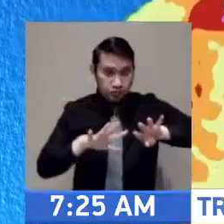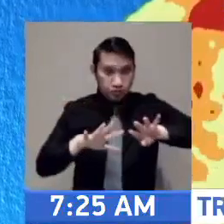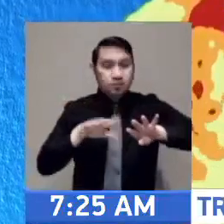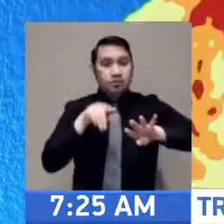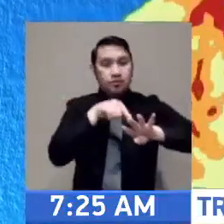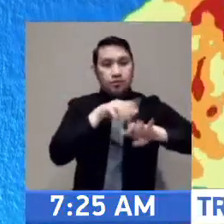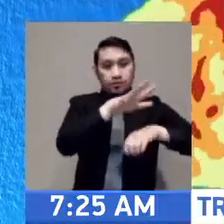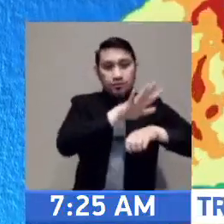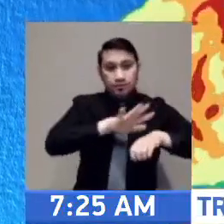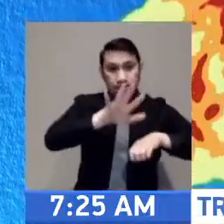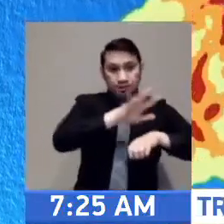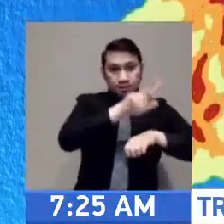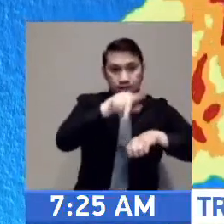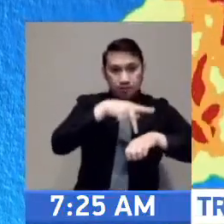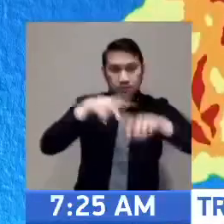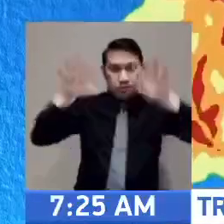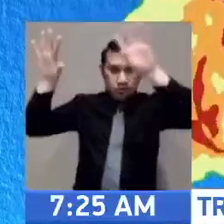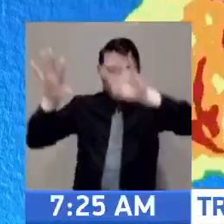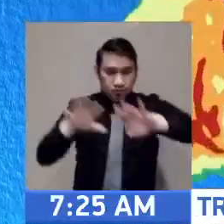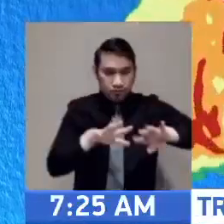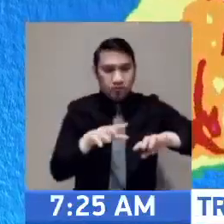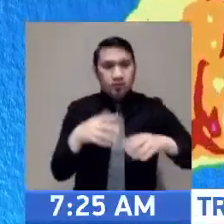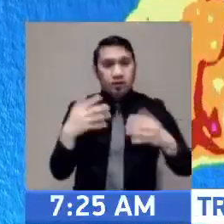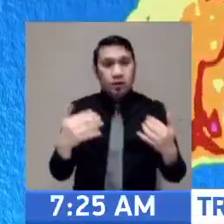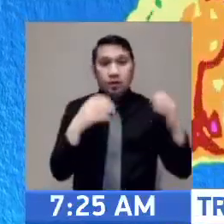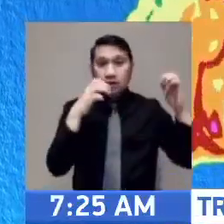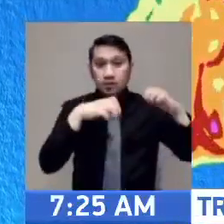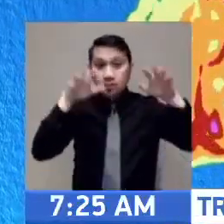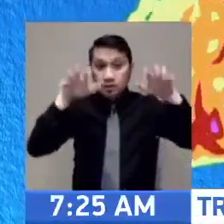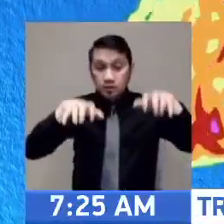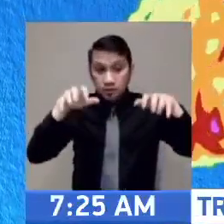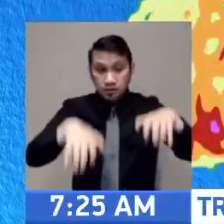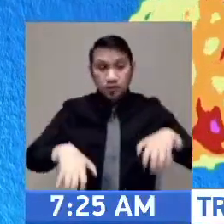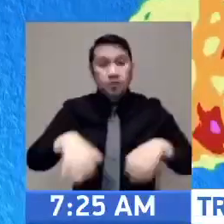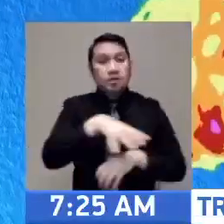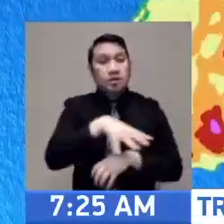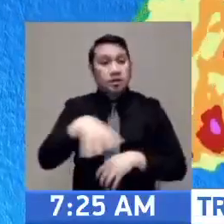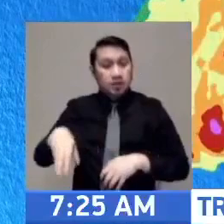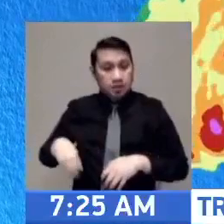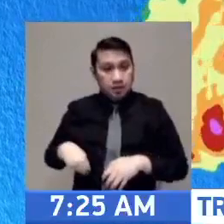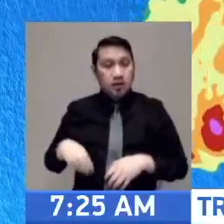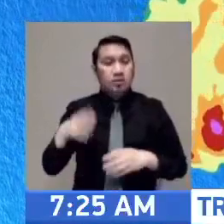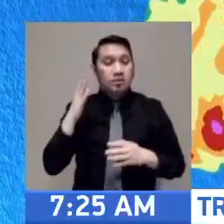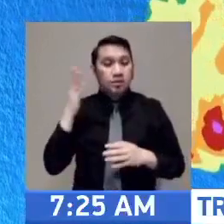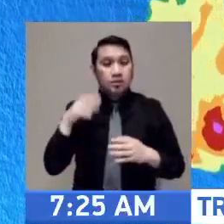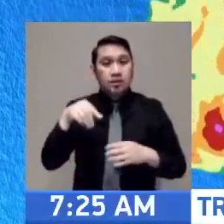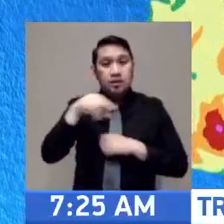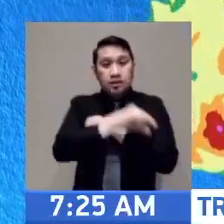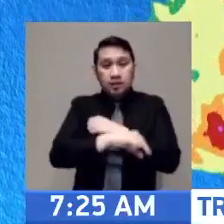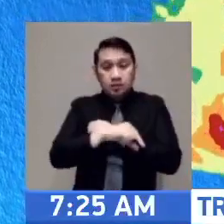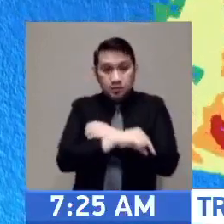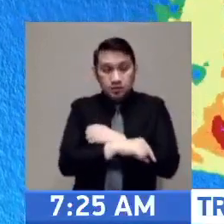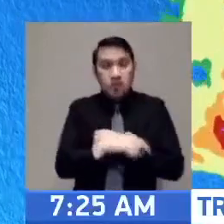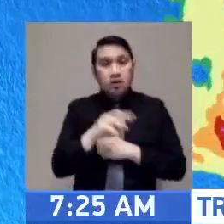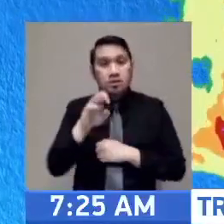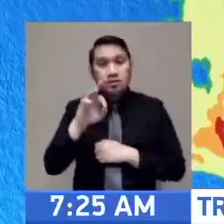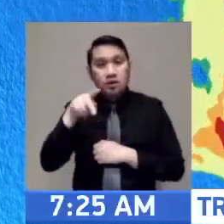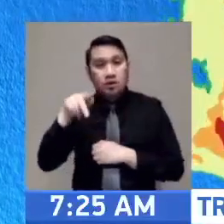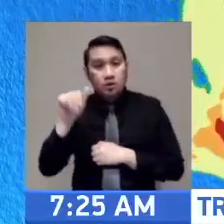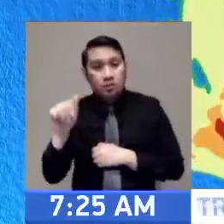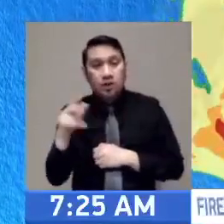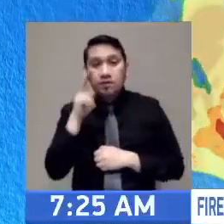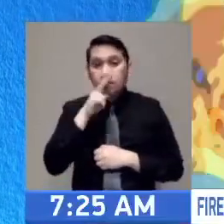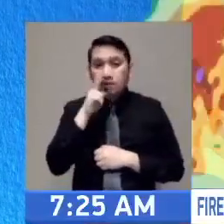umaga, asahan ang pag-ulan sa ilang bahagi ng Cagayan Valley Region, Cordillera, Quezon Province, Mimaropa Region, Visayas,